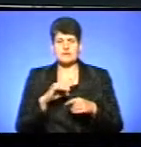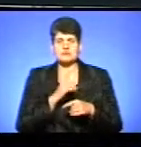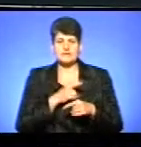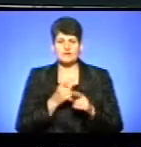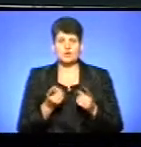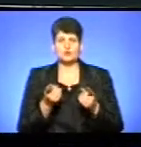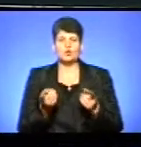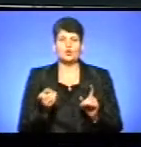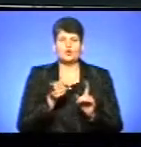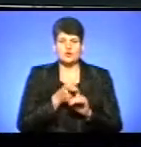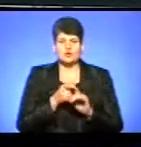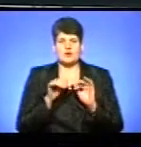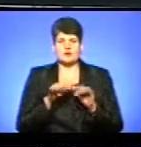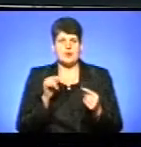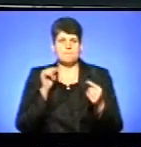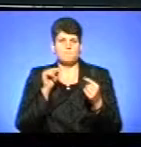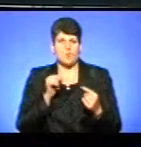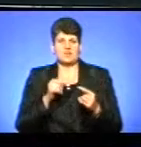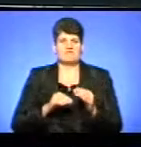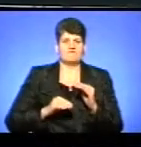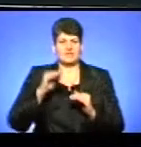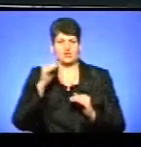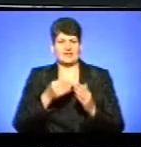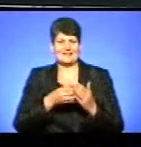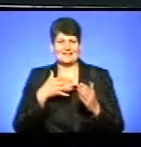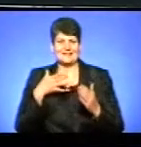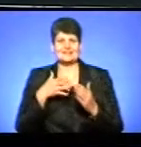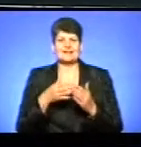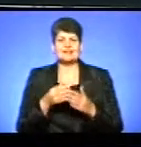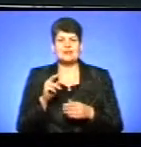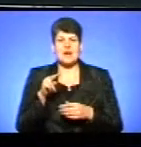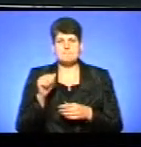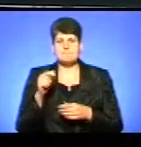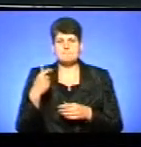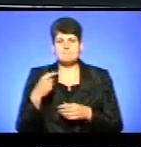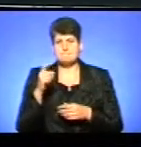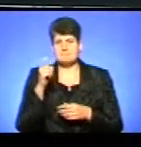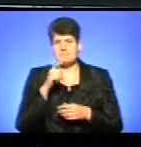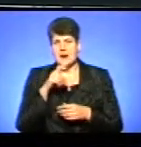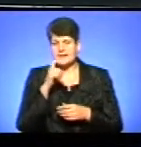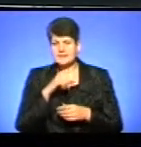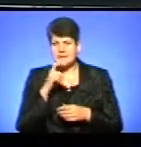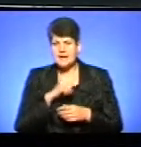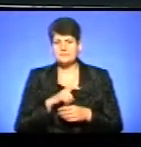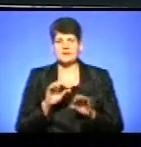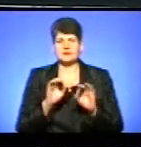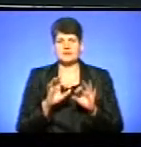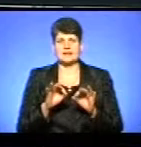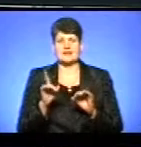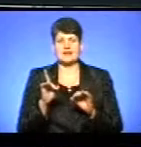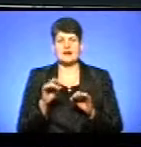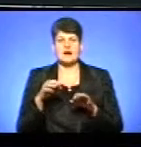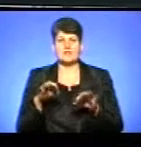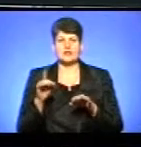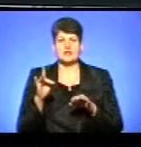всеукраїнської акції проти високих цін на пальне, яка, розповідає керівник тернопільського осередку громадської організації «Автоєвросила»